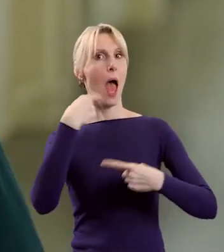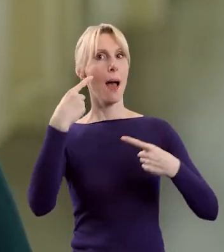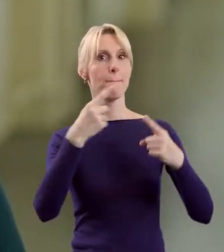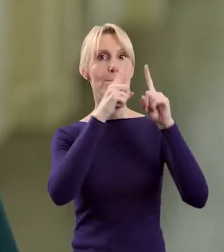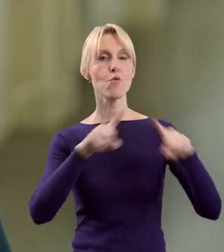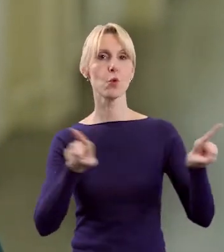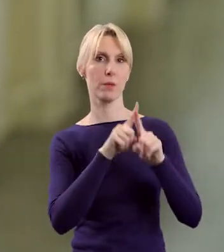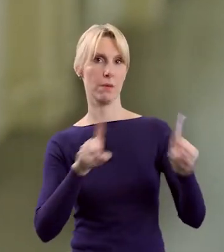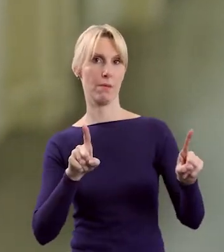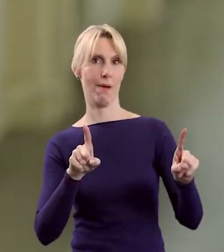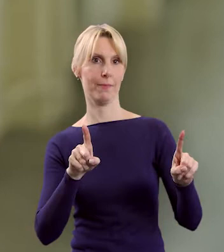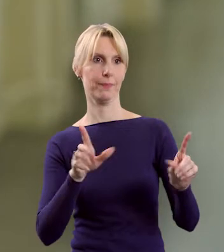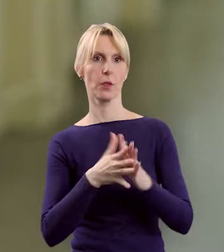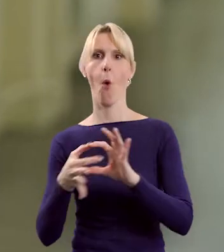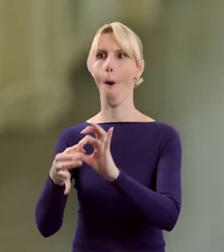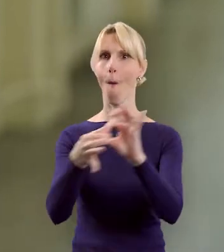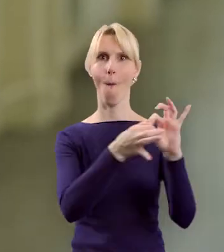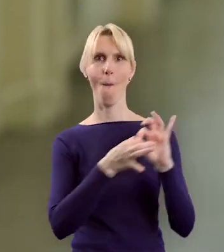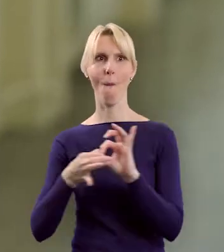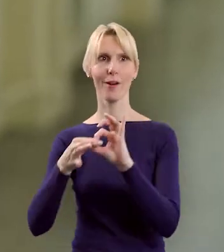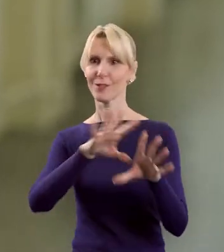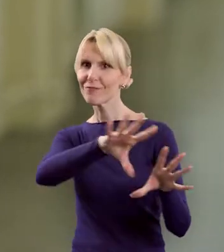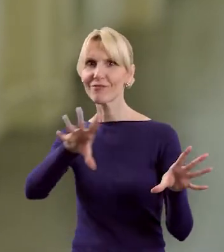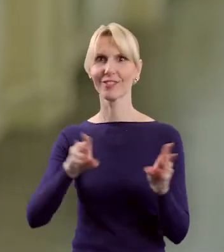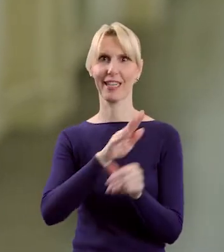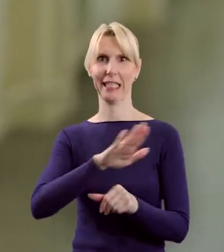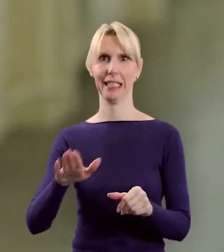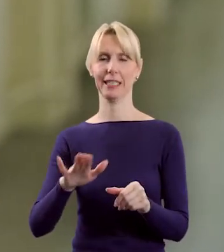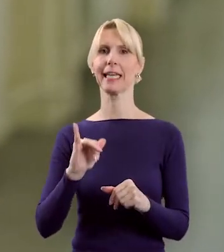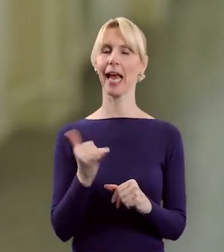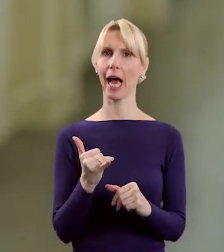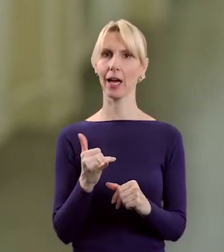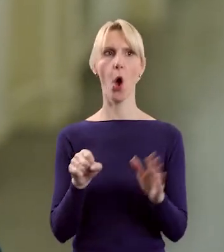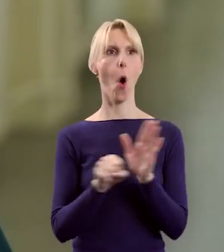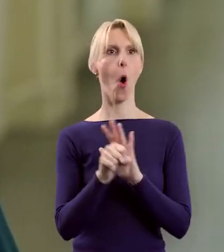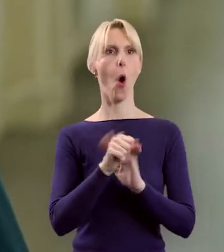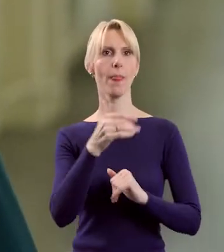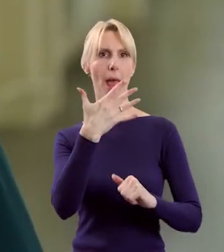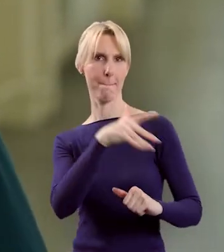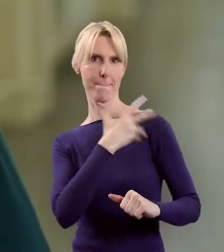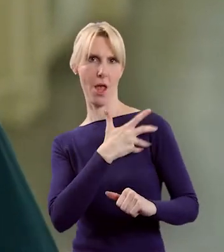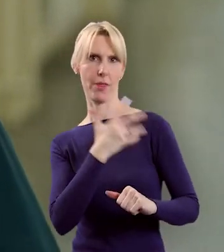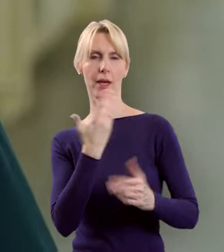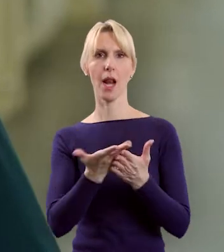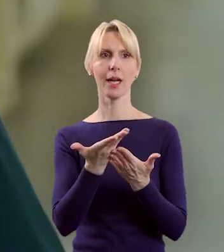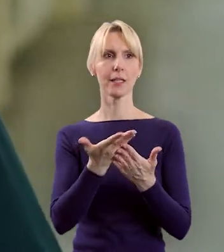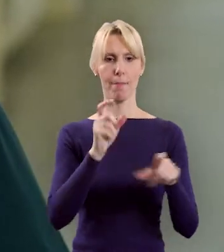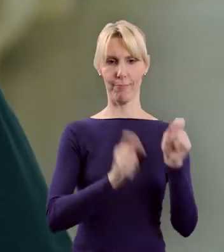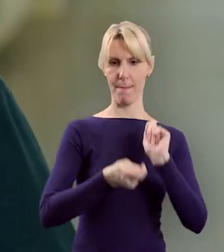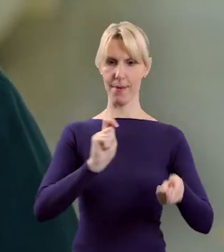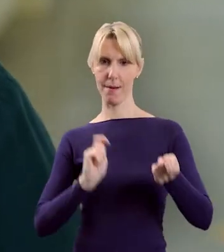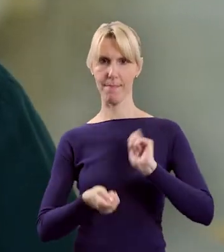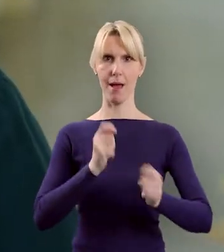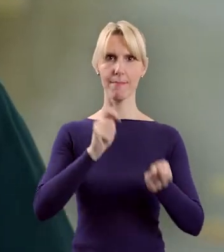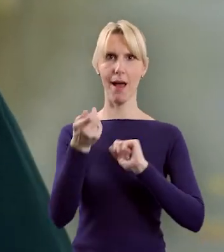muzyka łączy dzieci w ten sposób, że one od piątej klasy grają na instrumentach. Nie muszą chodzić do szkół